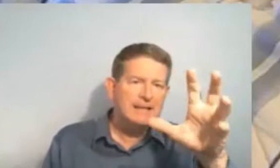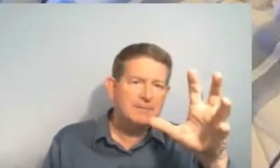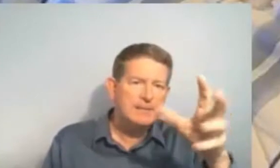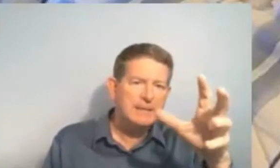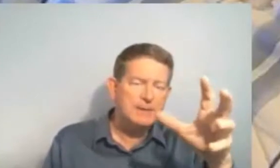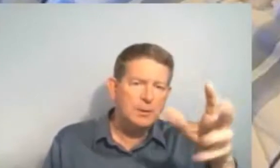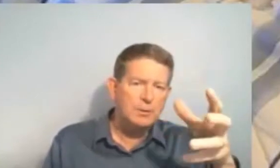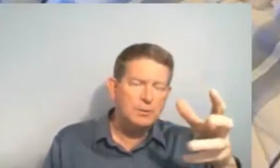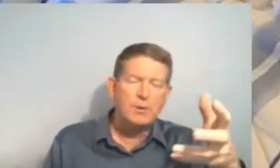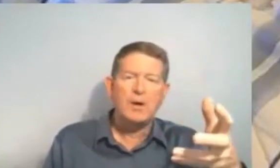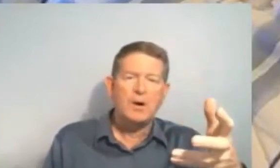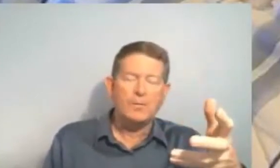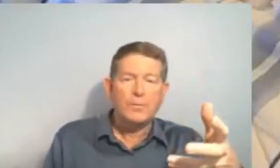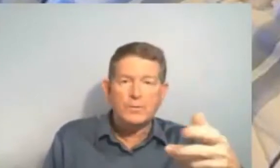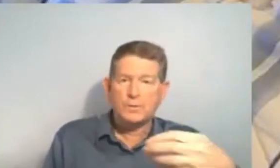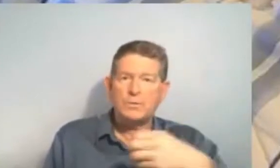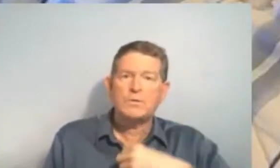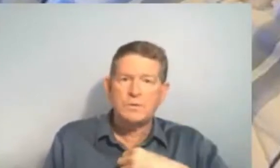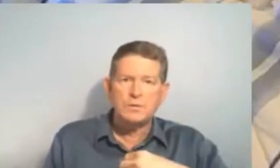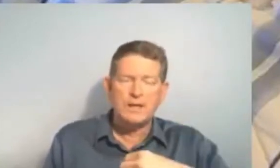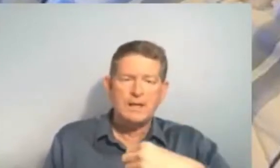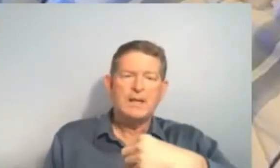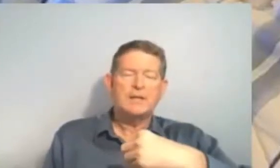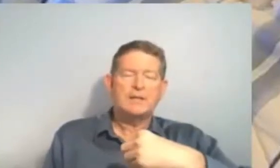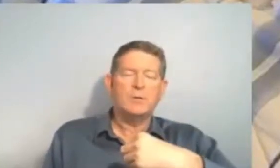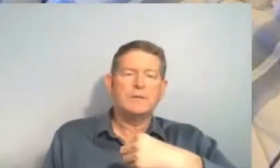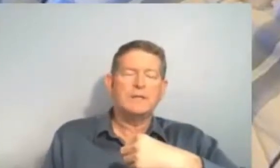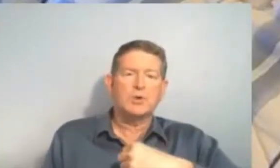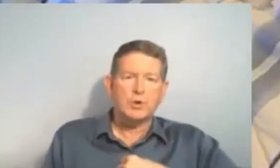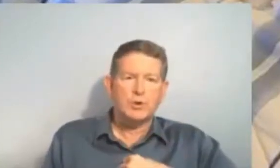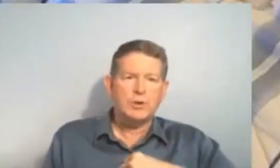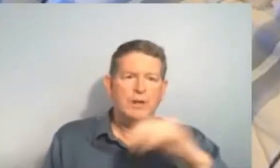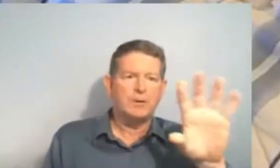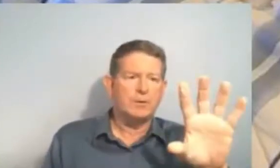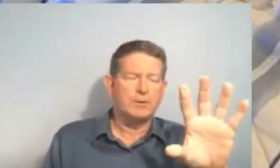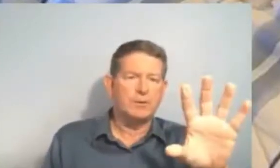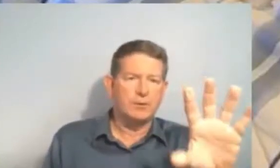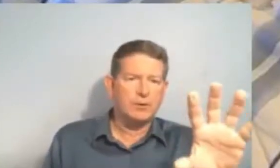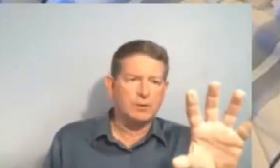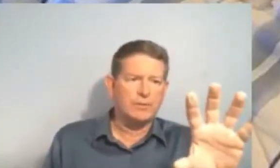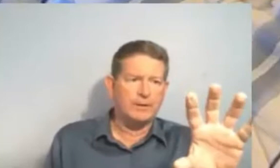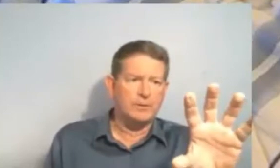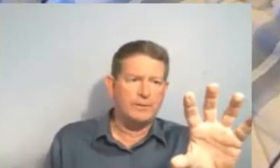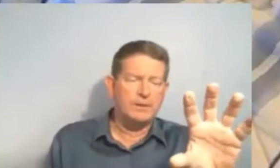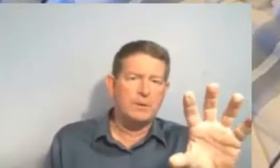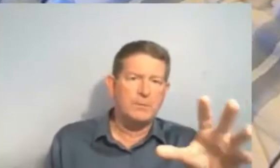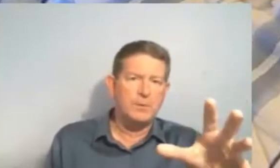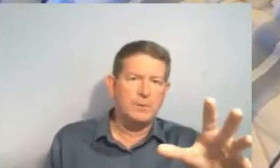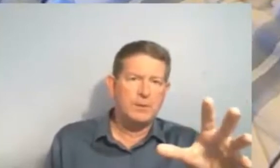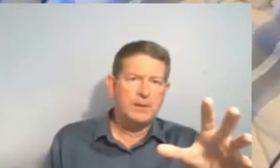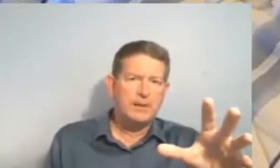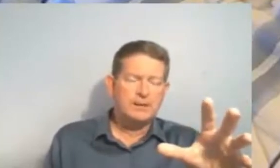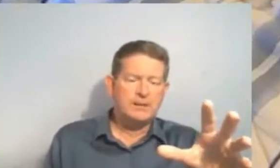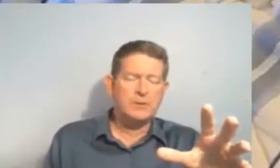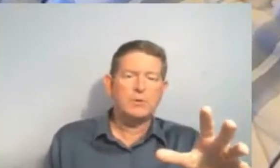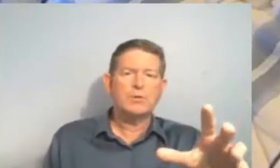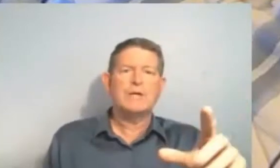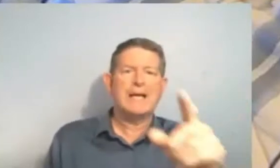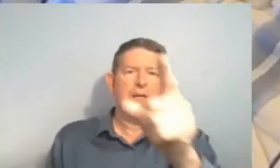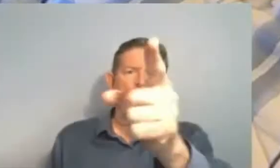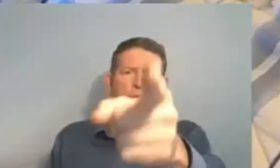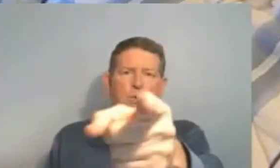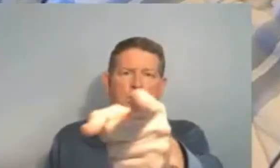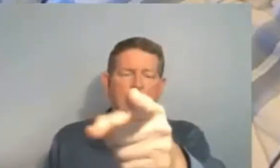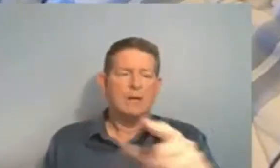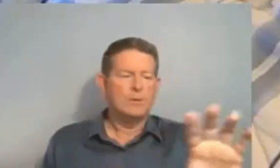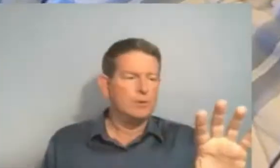va s'adapter, bien entendu, en fonction du sujet. Si on dit je, le se va devenir me. Si le